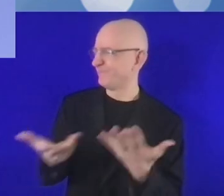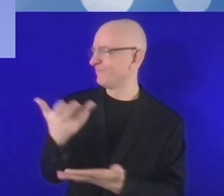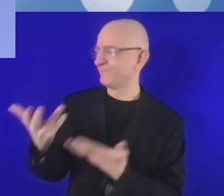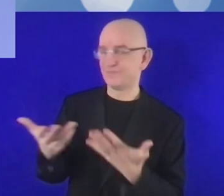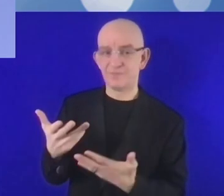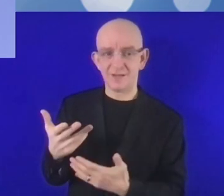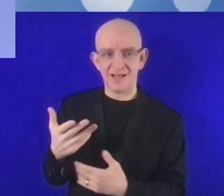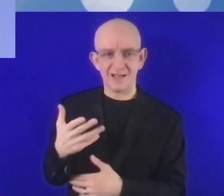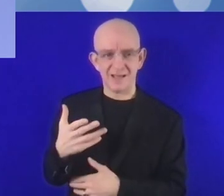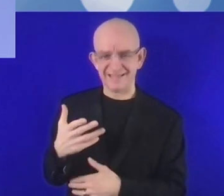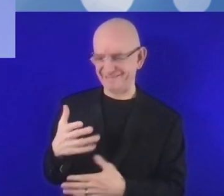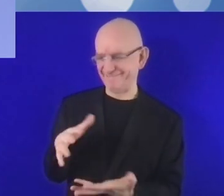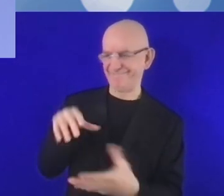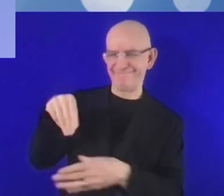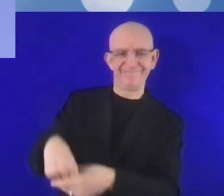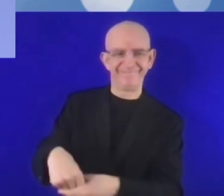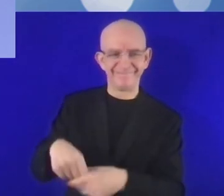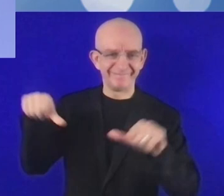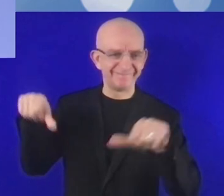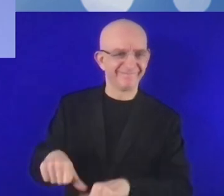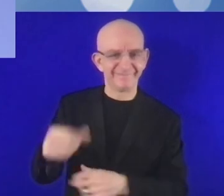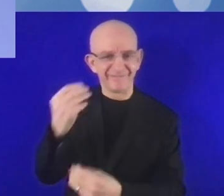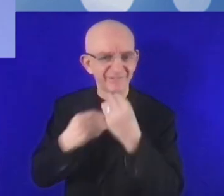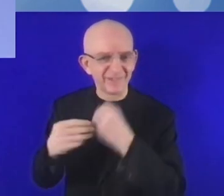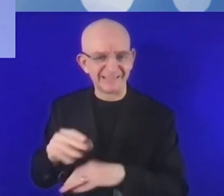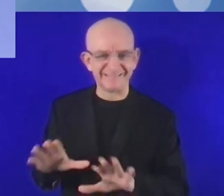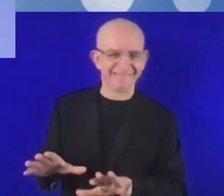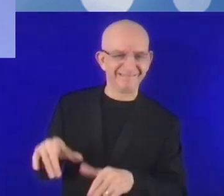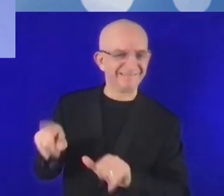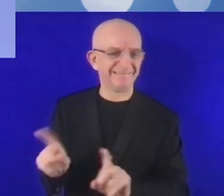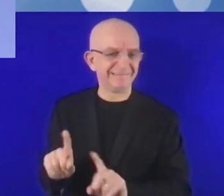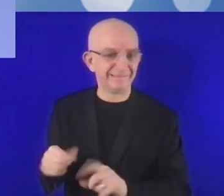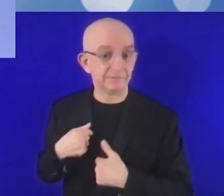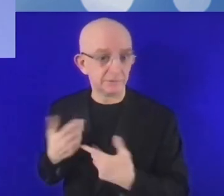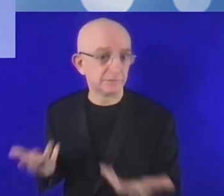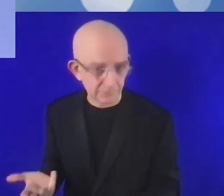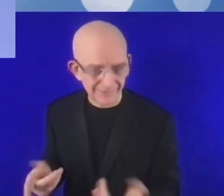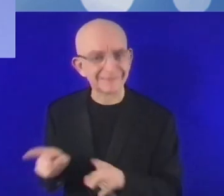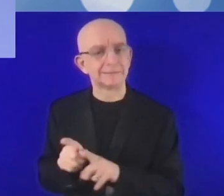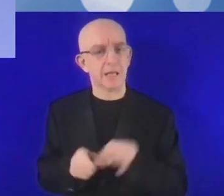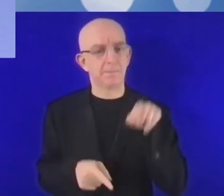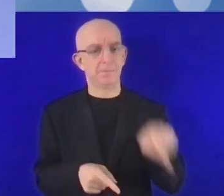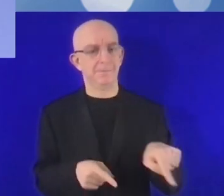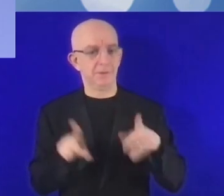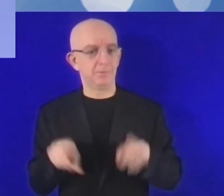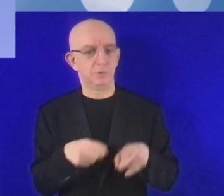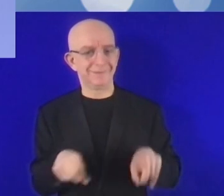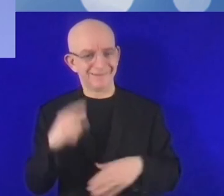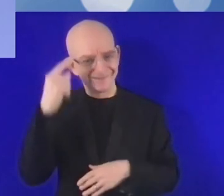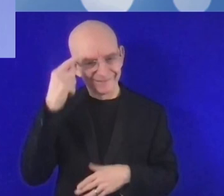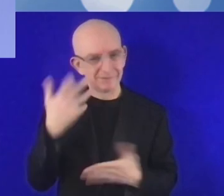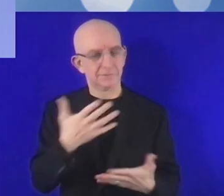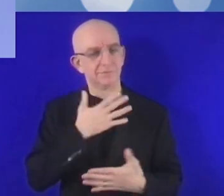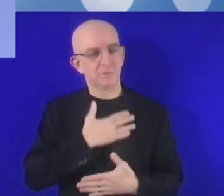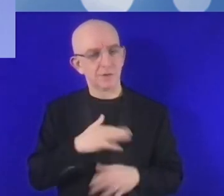некачественная еда воспринимается как самый утонченный способ питания. И мы должны